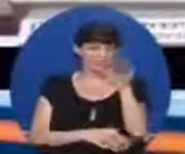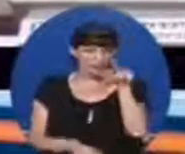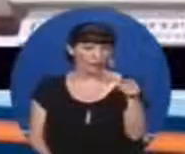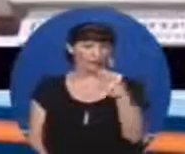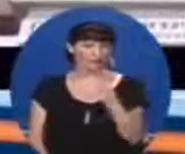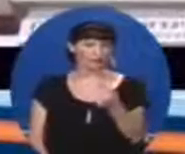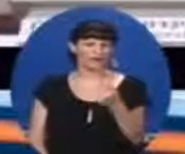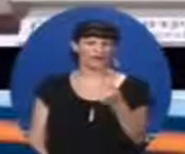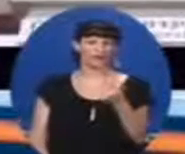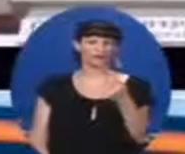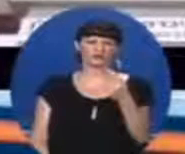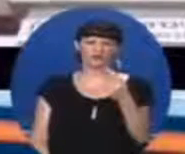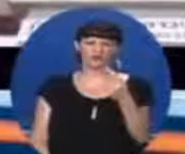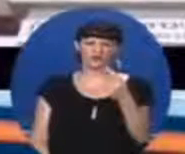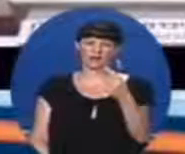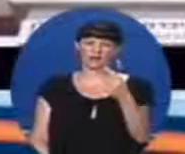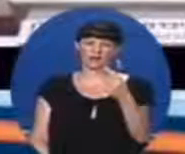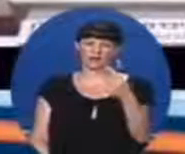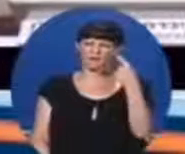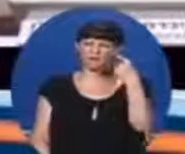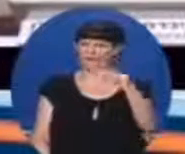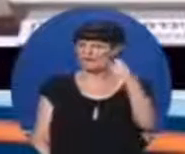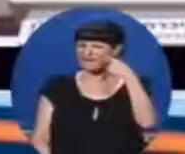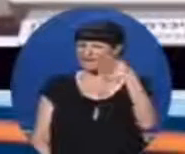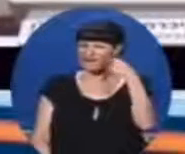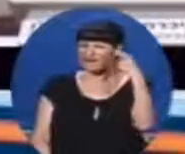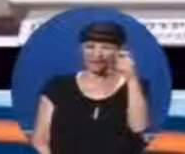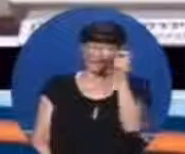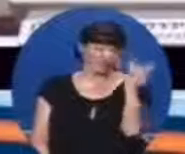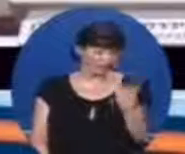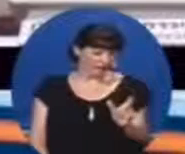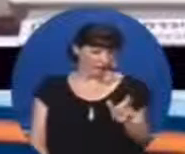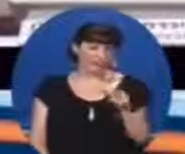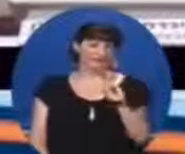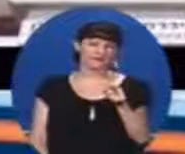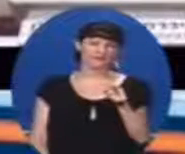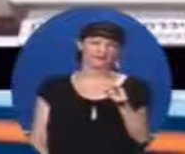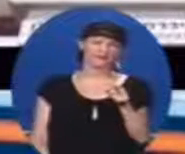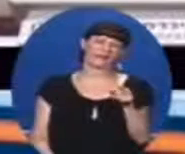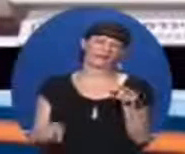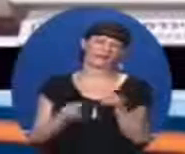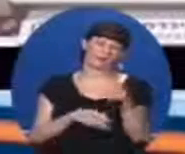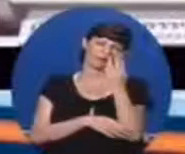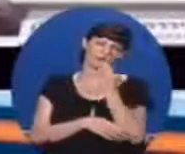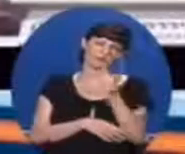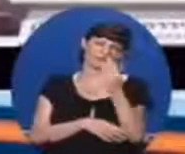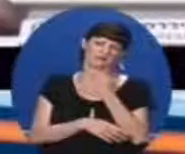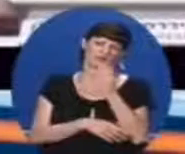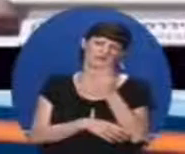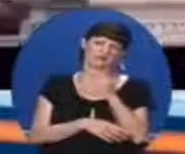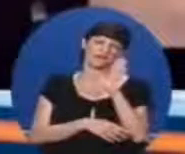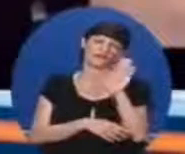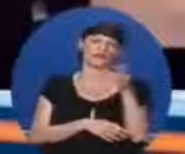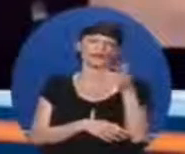המאפיה בסיציליה זה ישיבת אור שמח לעומת משטרת ישראל. מופיע בעיתון הארץ. אני מצטט תת ניצב, אני לא הייתי בדרגת תת ניצב.